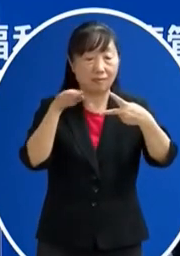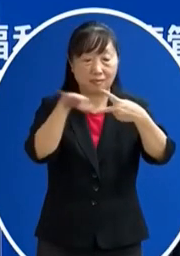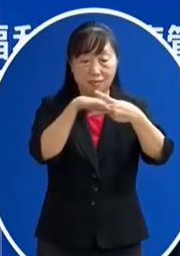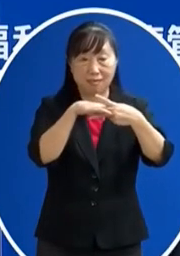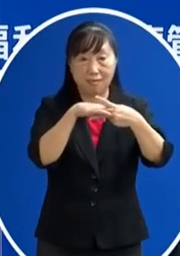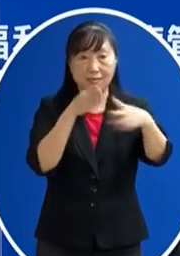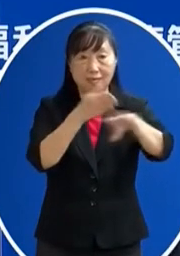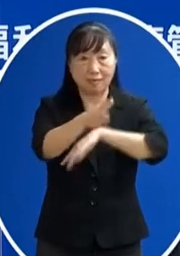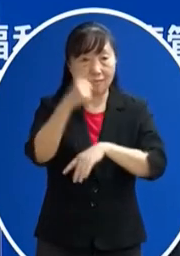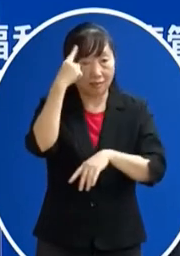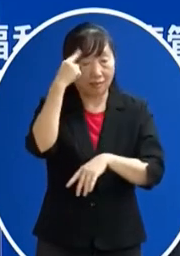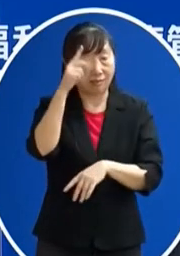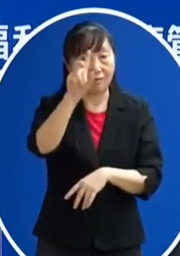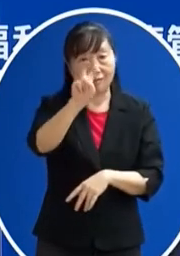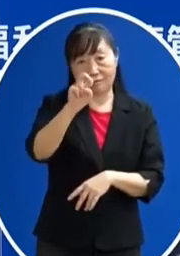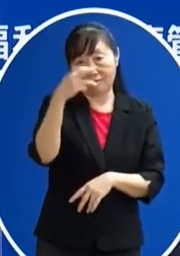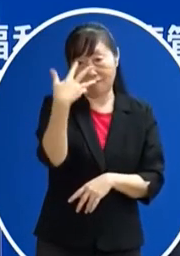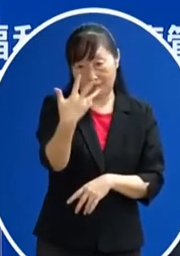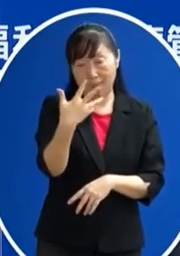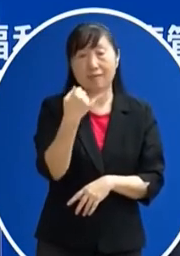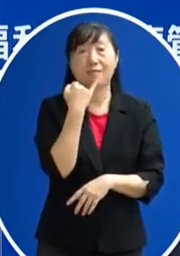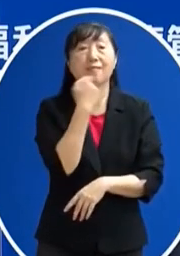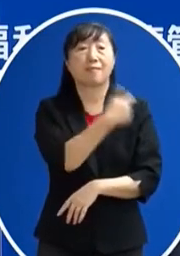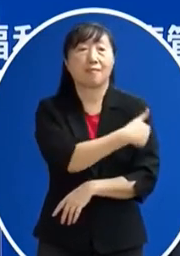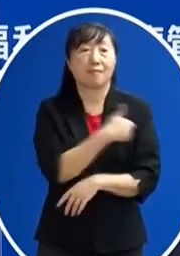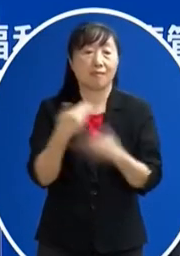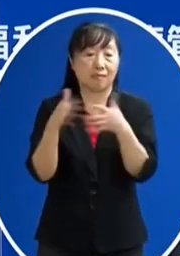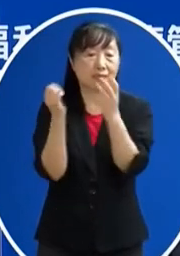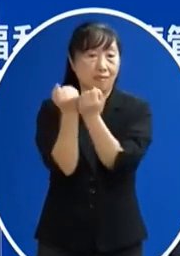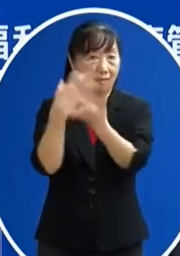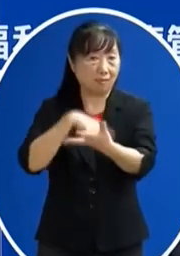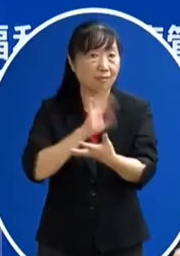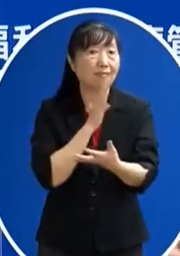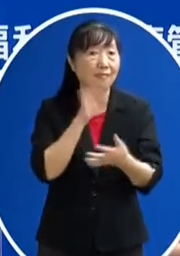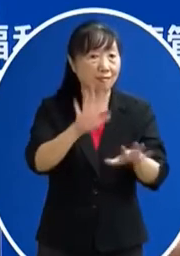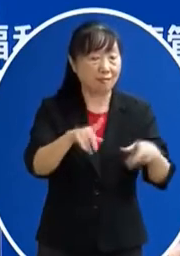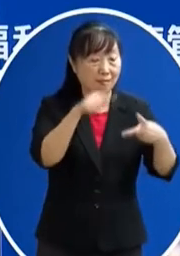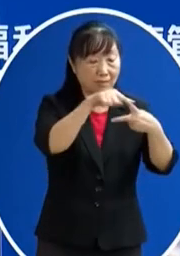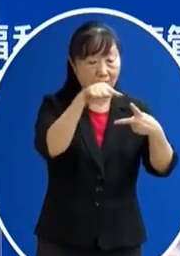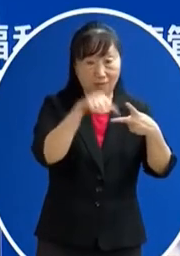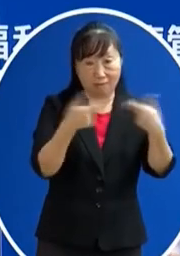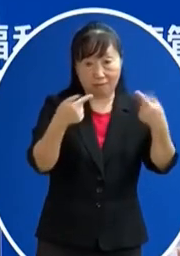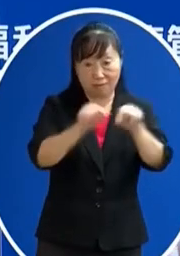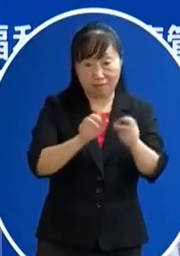28天就可以打 Moderna 第二剂，但是目前还是不能混打。